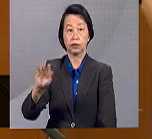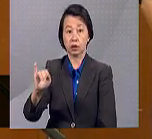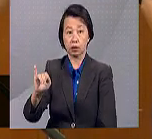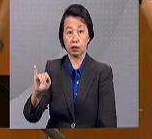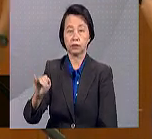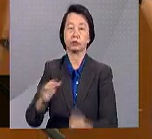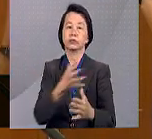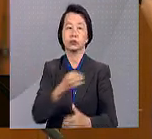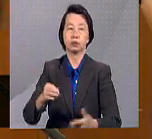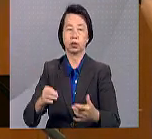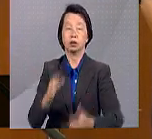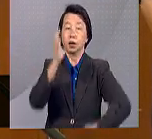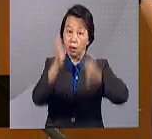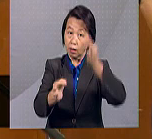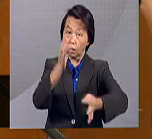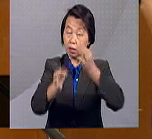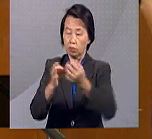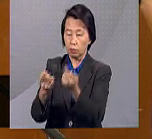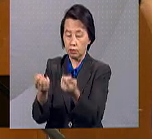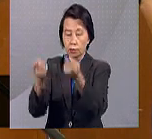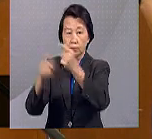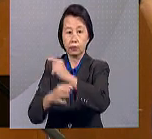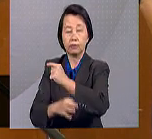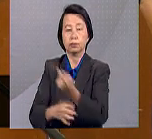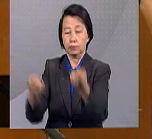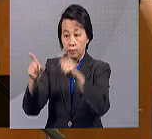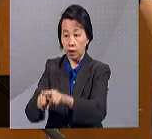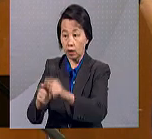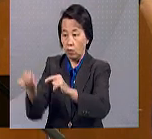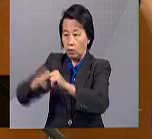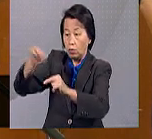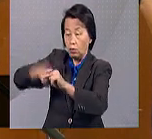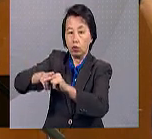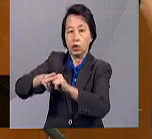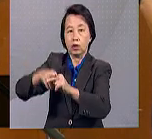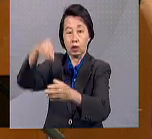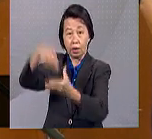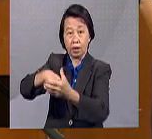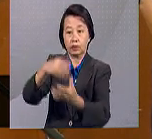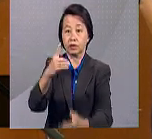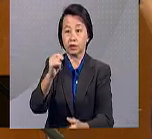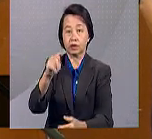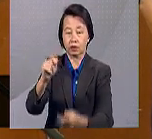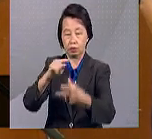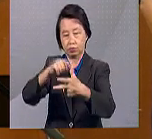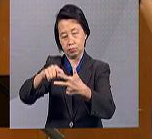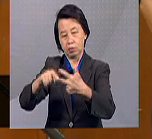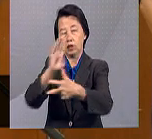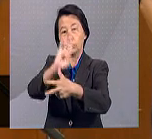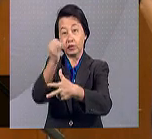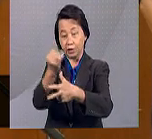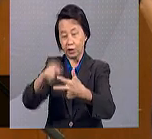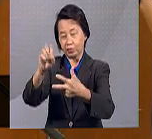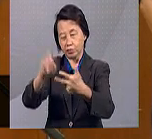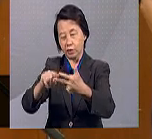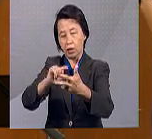seterusnya, sekiranya kalau berlaku peningkatan kes dekat depot-depot selain daripada depot-depot yang terkini macam Bukit Jalil dan sebagainya